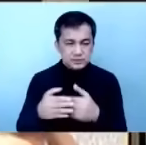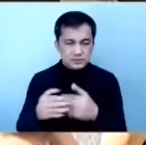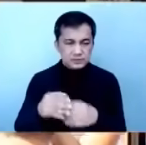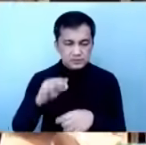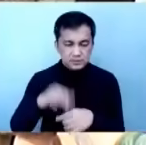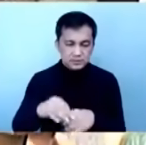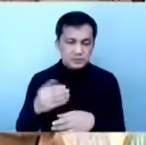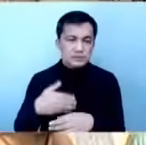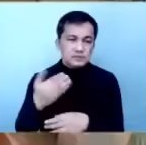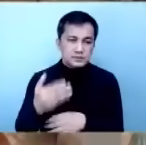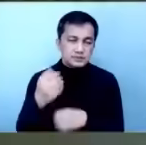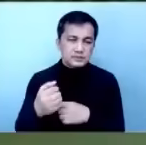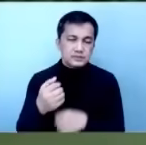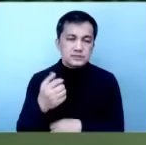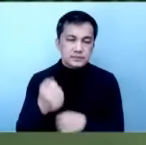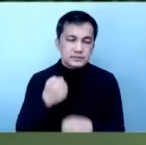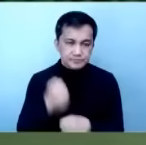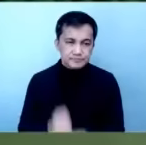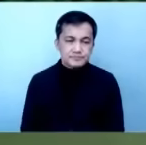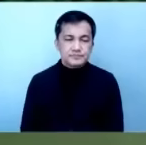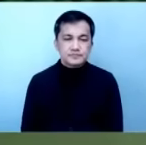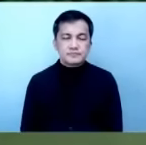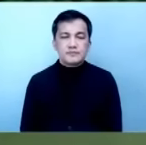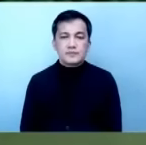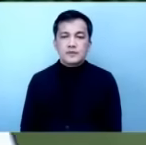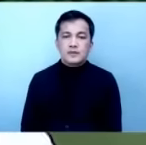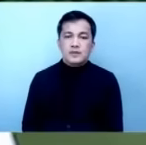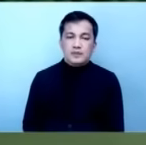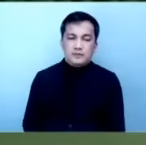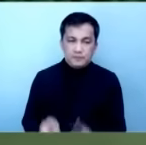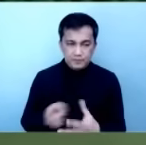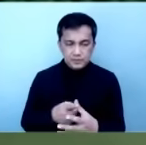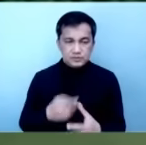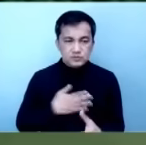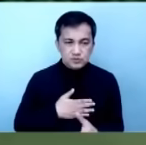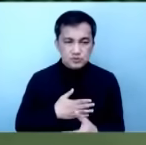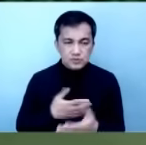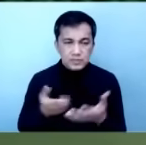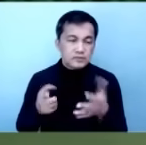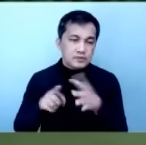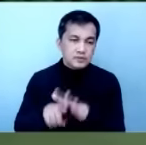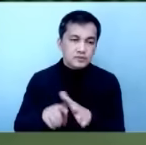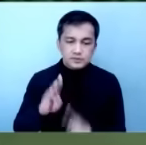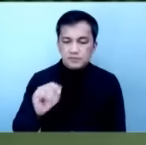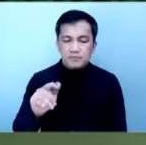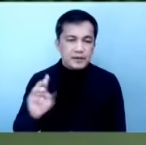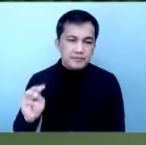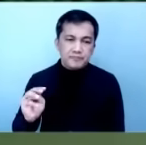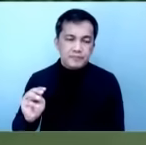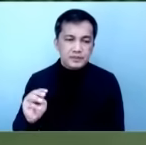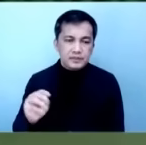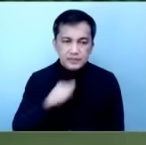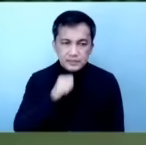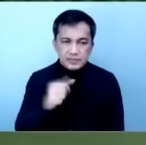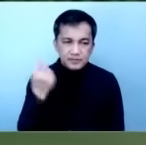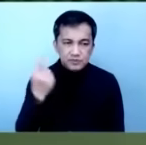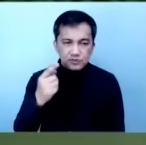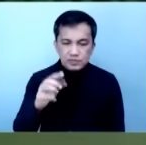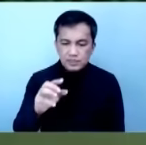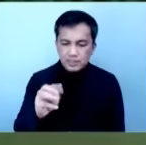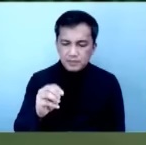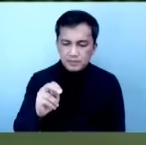sa 2025 una gusto namin maging inclusive yung barmm government Hindi lang dapat sa mnlf Hindi lang dapat sa